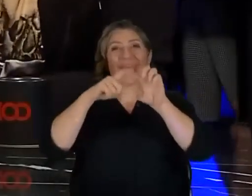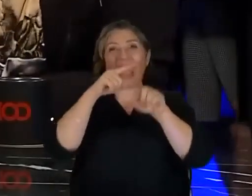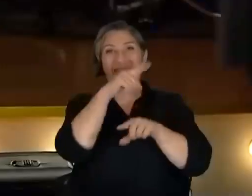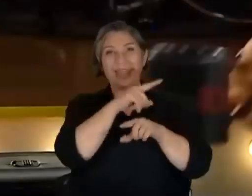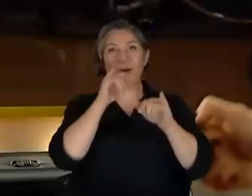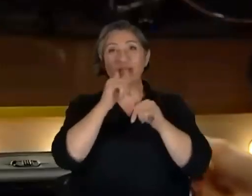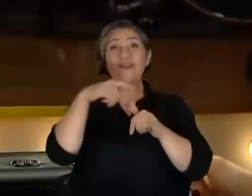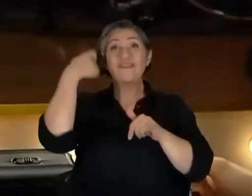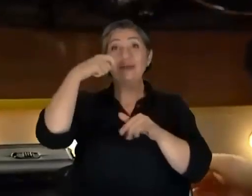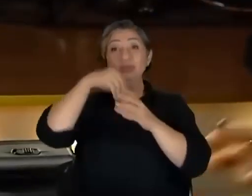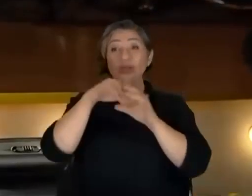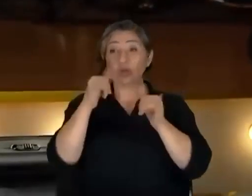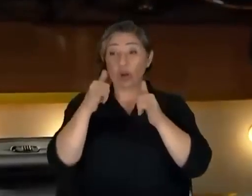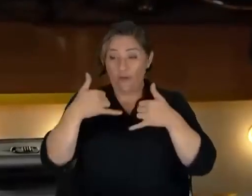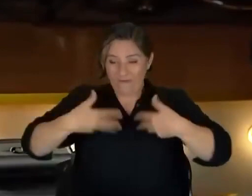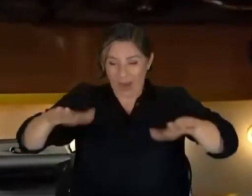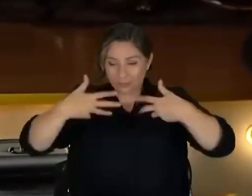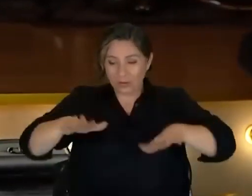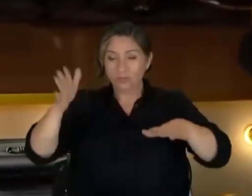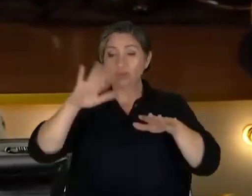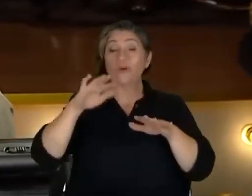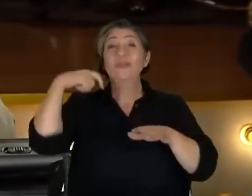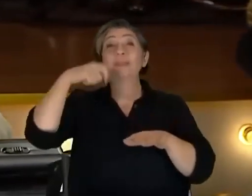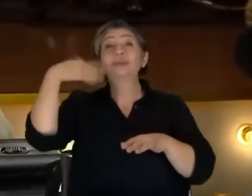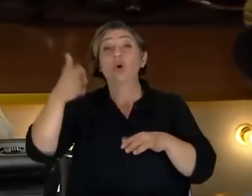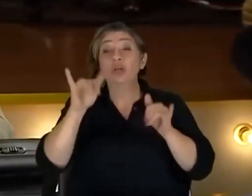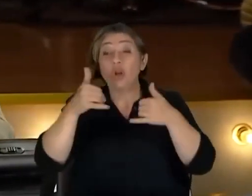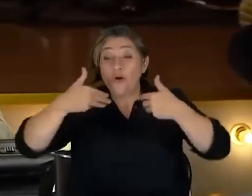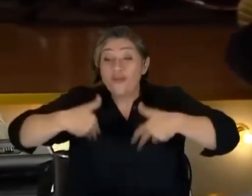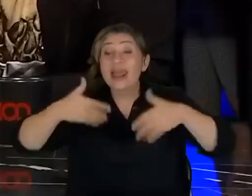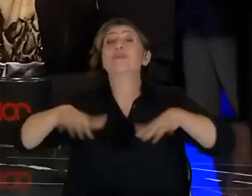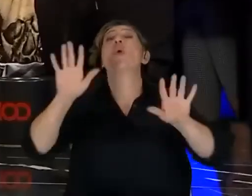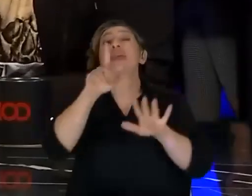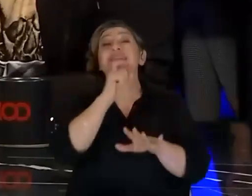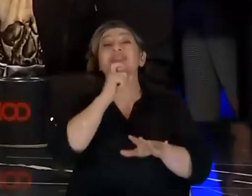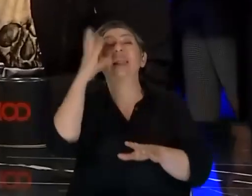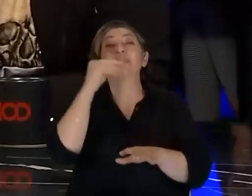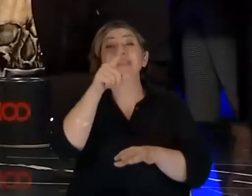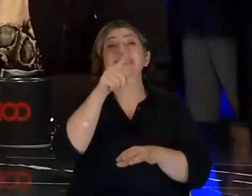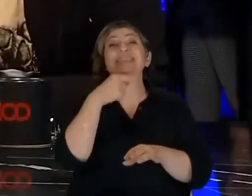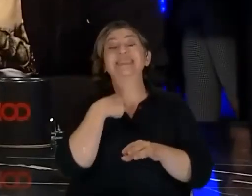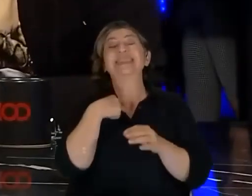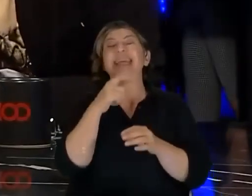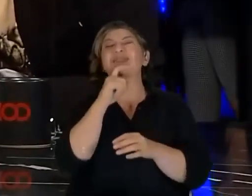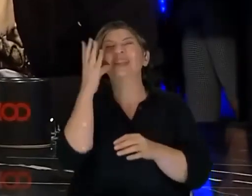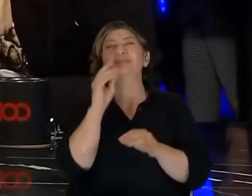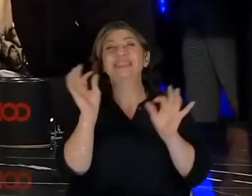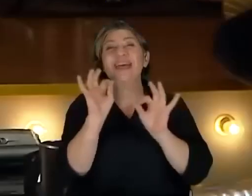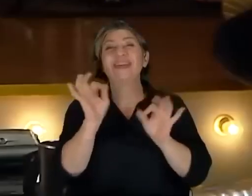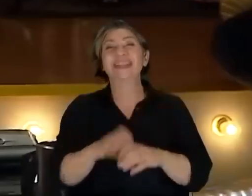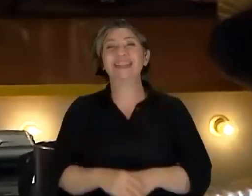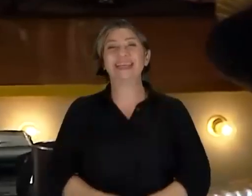Joaquin Phoenix film için kilo vermiş. Filmden sonra kilo verilmiyor. Yanlış anlaşma var. İşte biz orada yanlış anlamışız.